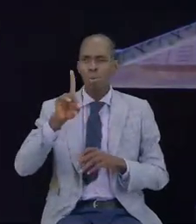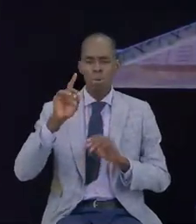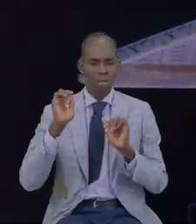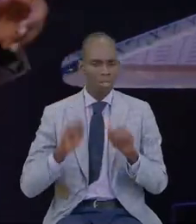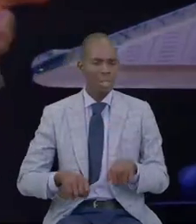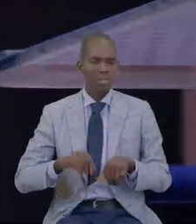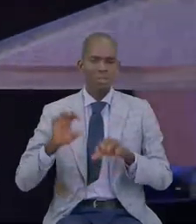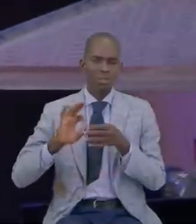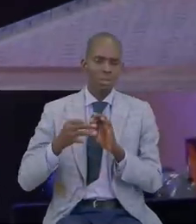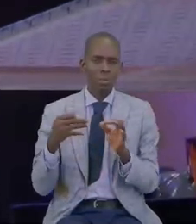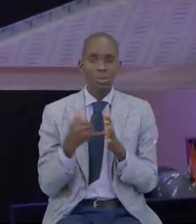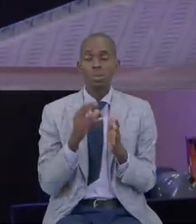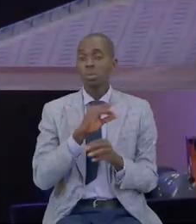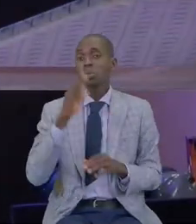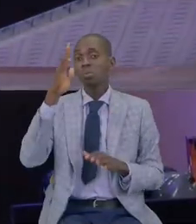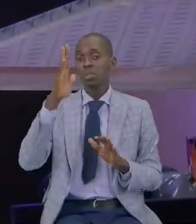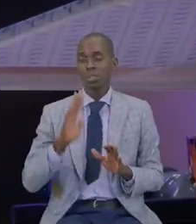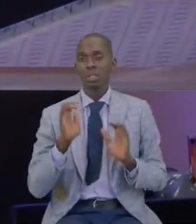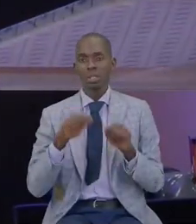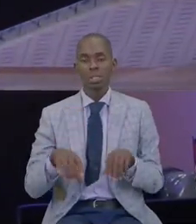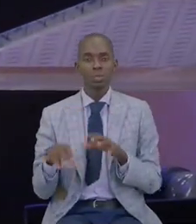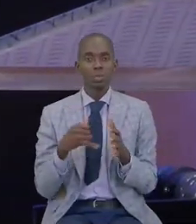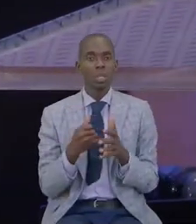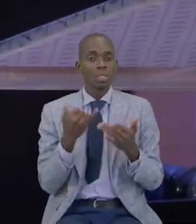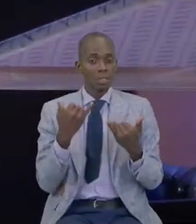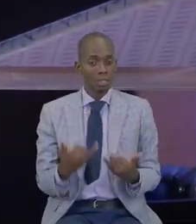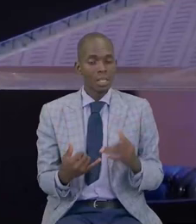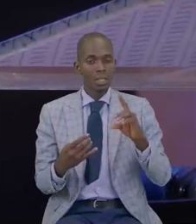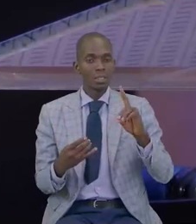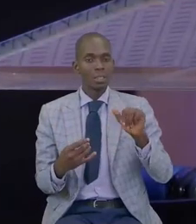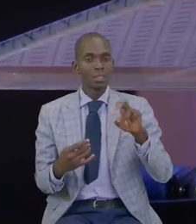est devenu plus intelligent, plus sage que ses maîtres.